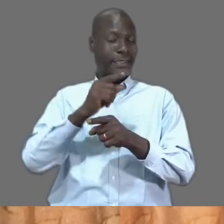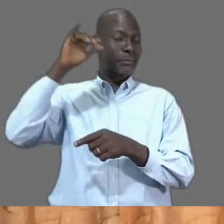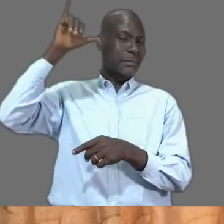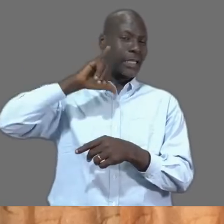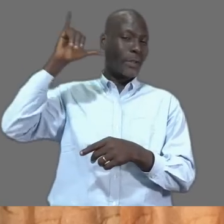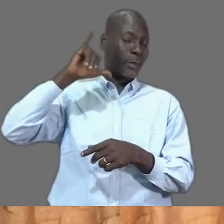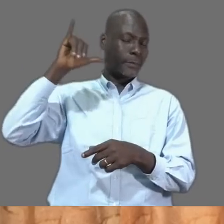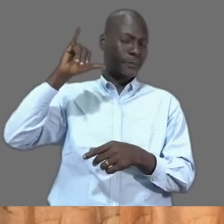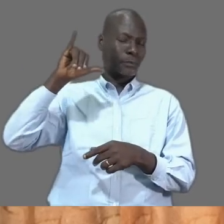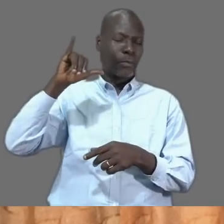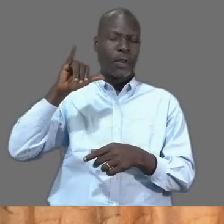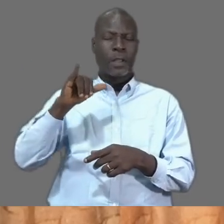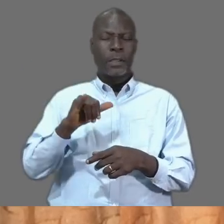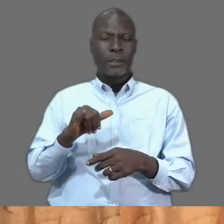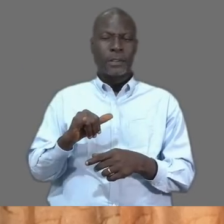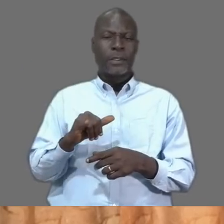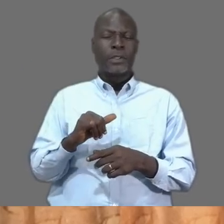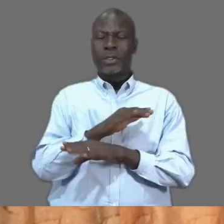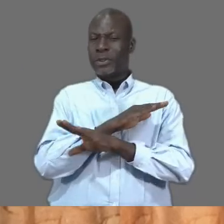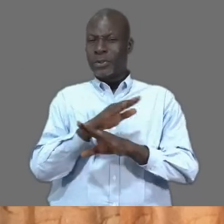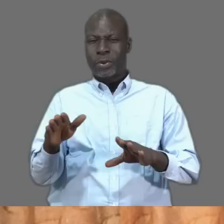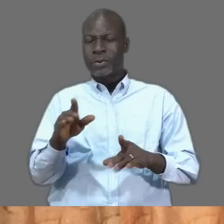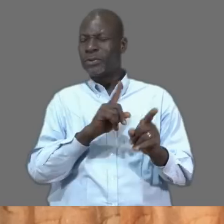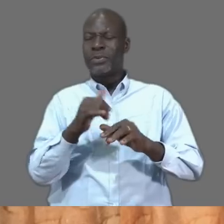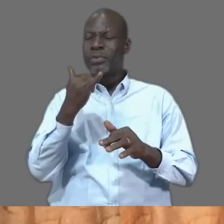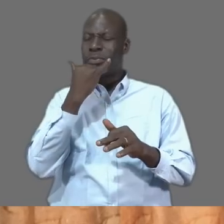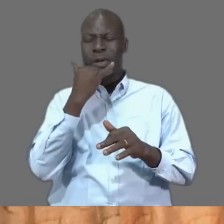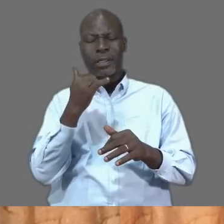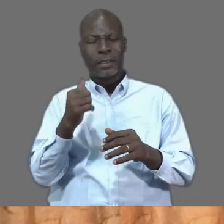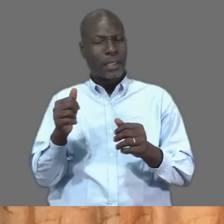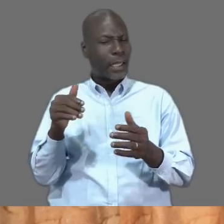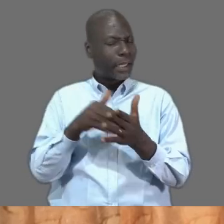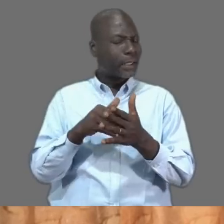En ada emfabi enyewunia ewa asasi so.